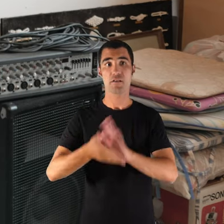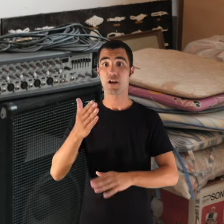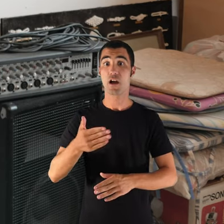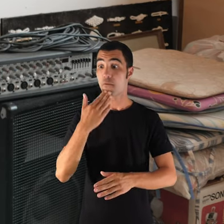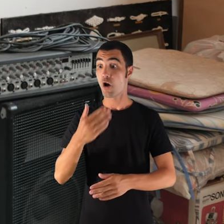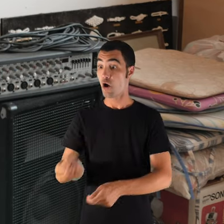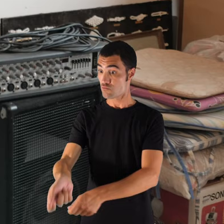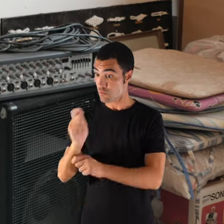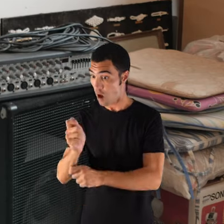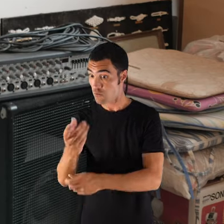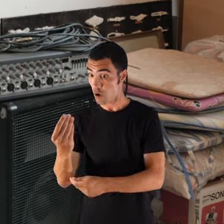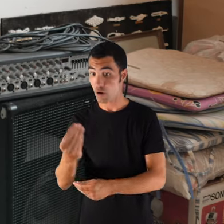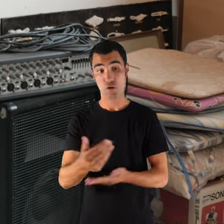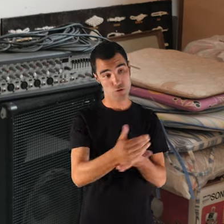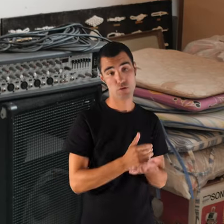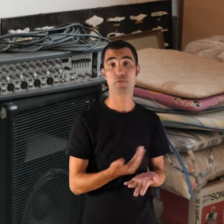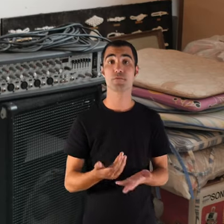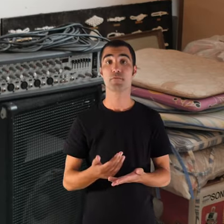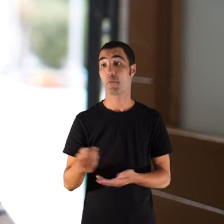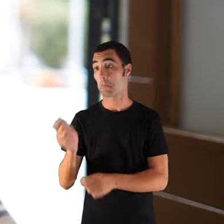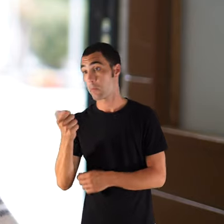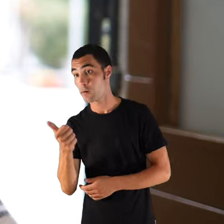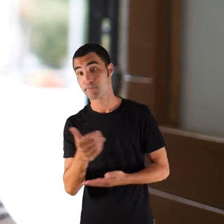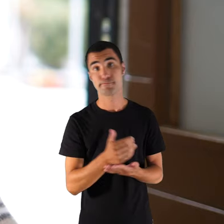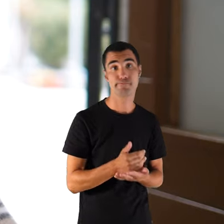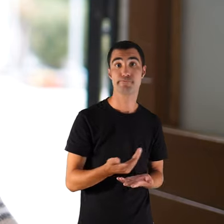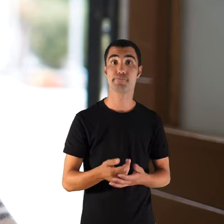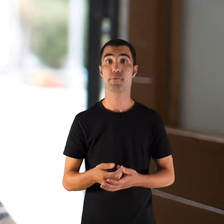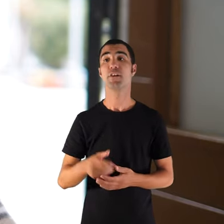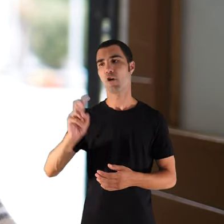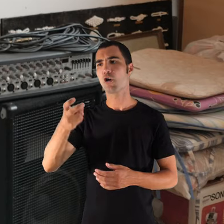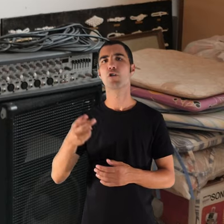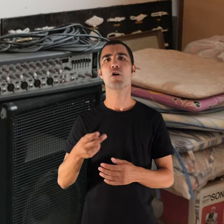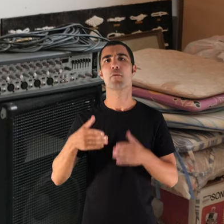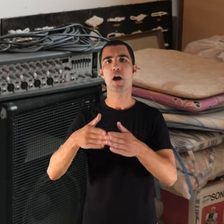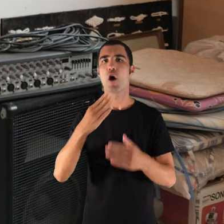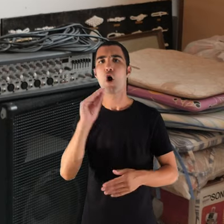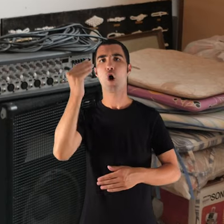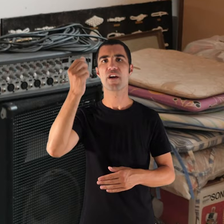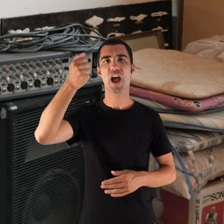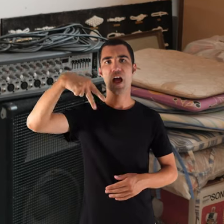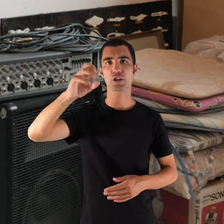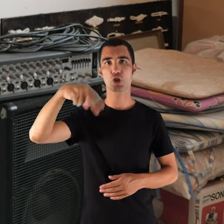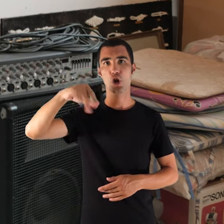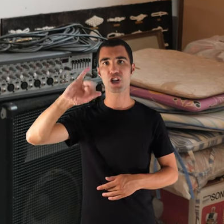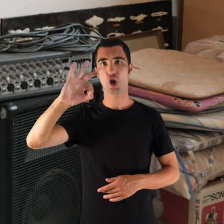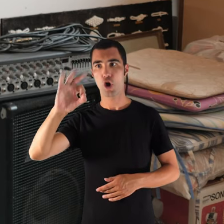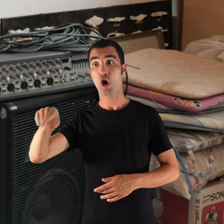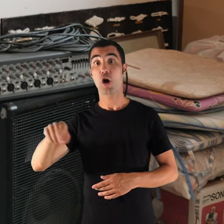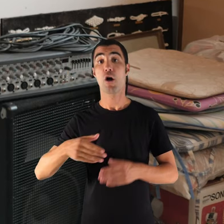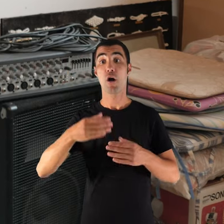de morralla, i mira, així anàvem navegant. Segons el peix que agafàvem, guanyàvem. Vaig anar de 4